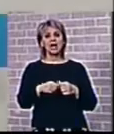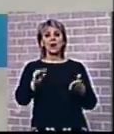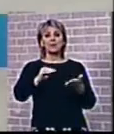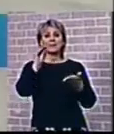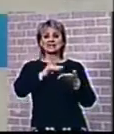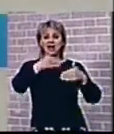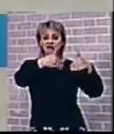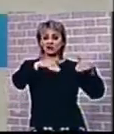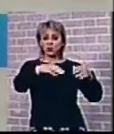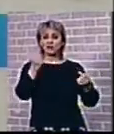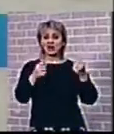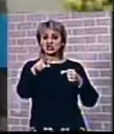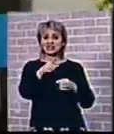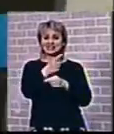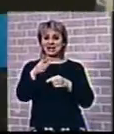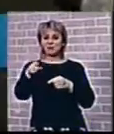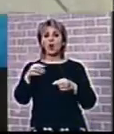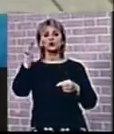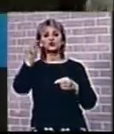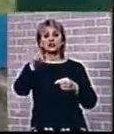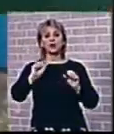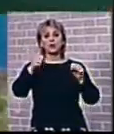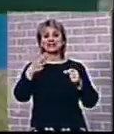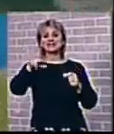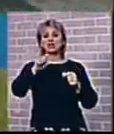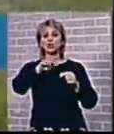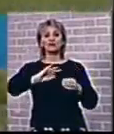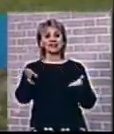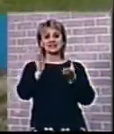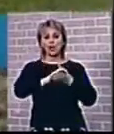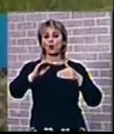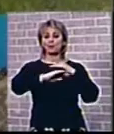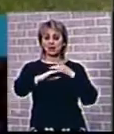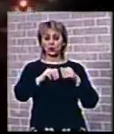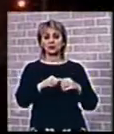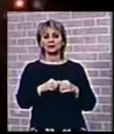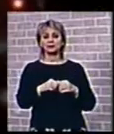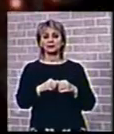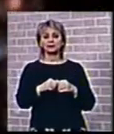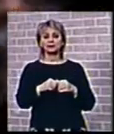Постановка в окоп, вождение и стрельба. Учение мотострелков на незнакомом полигоне.